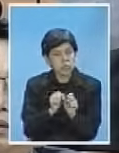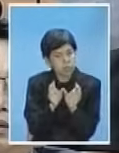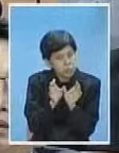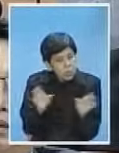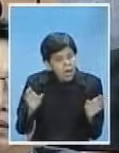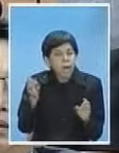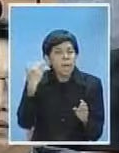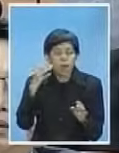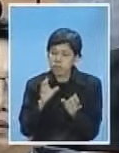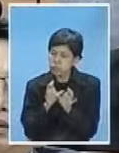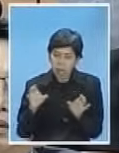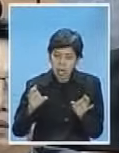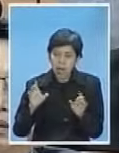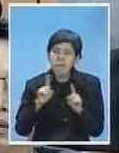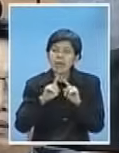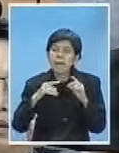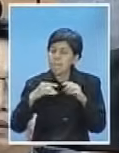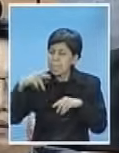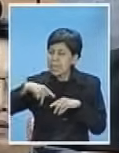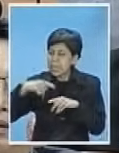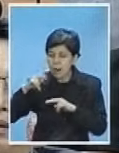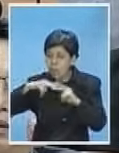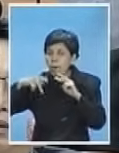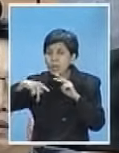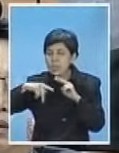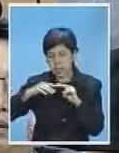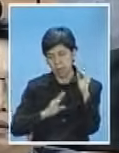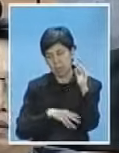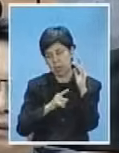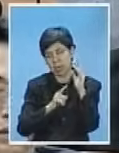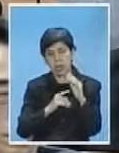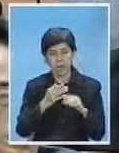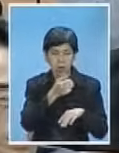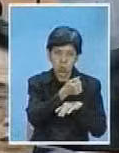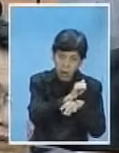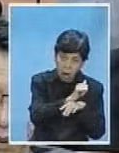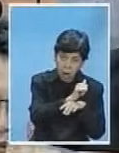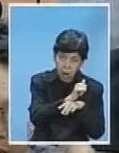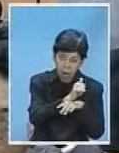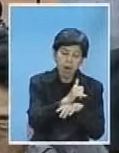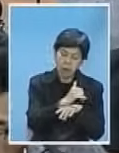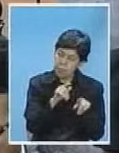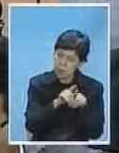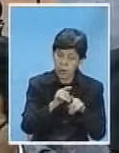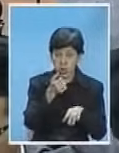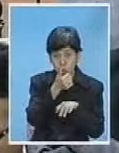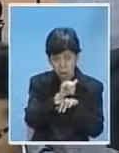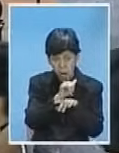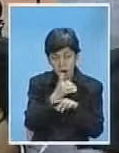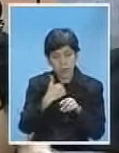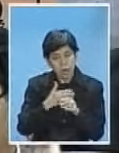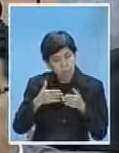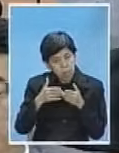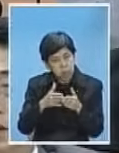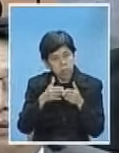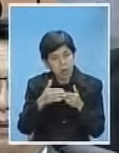คยมีรัฐปัตตานีครับเคยยิ่งใหญ่ครับเคยสู้กับอยุธยาครูศิริยาเคยส่งเรือมาร